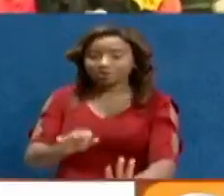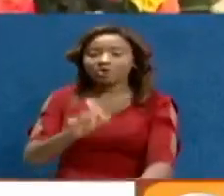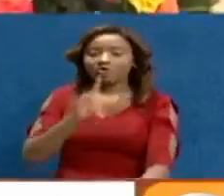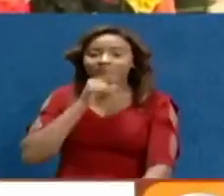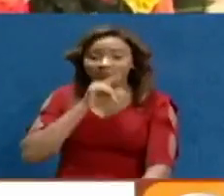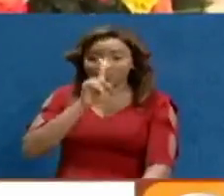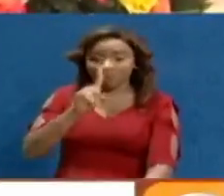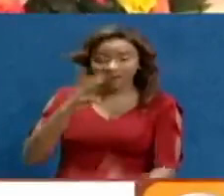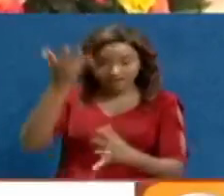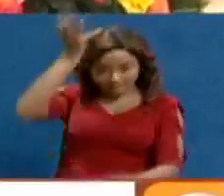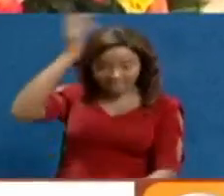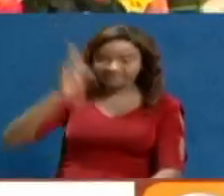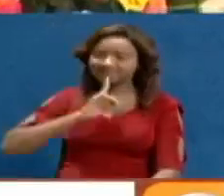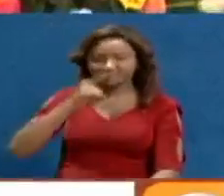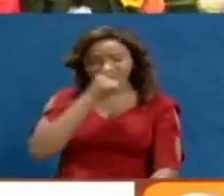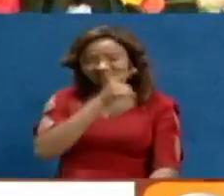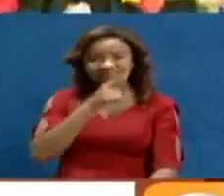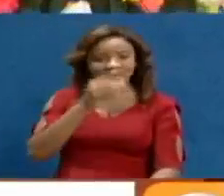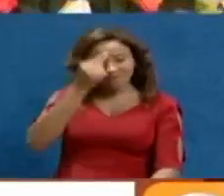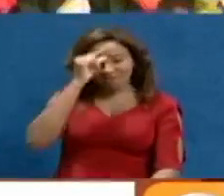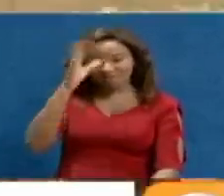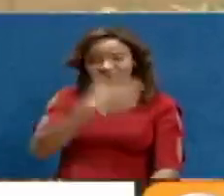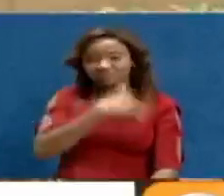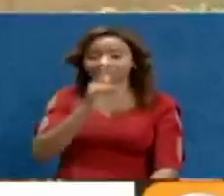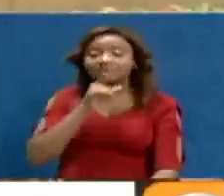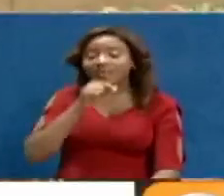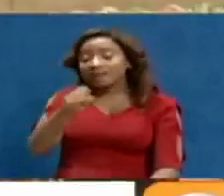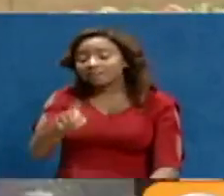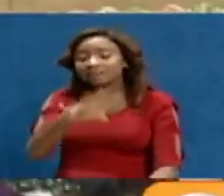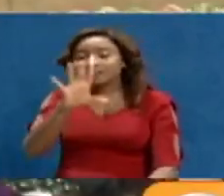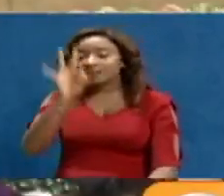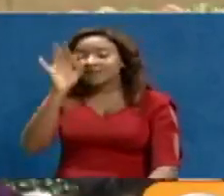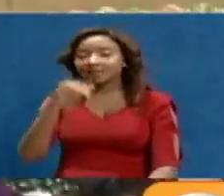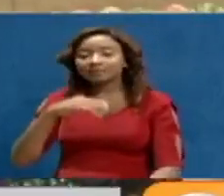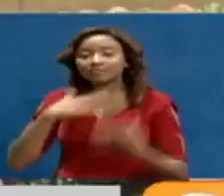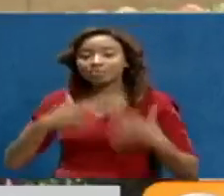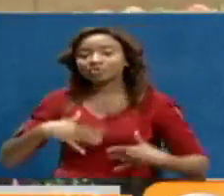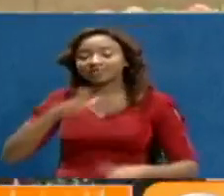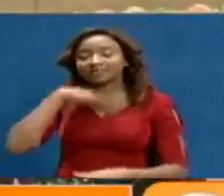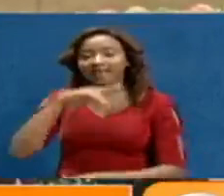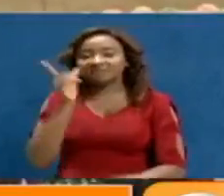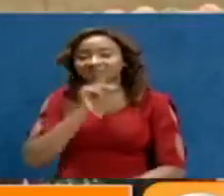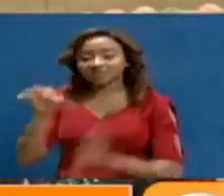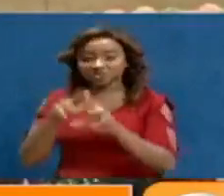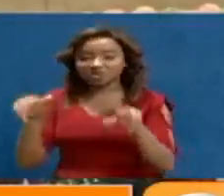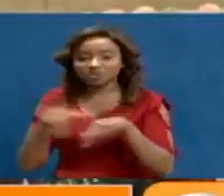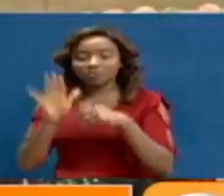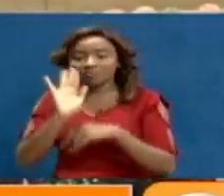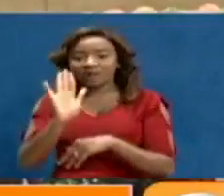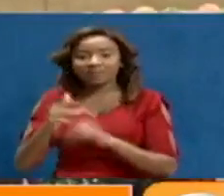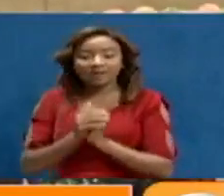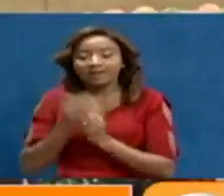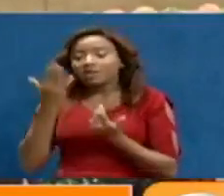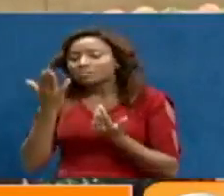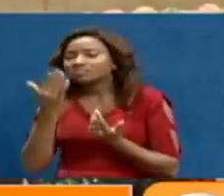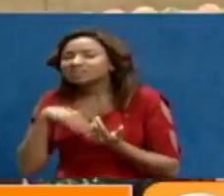Tharaka Nithi akiisuta serikali. Huyo kijana alipatikana amekufa katika chumba chake. Hatujui ni